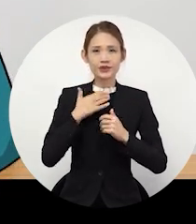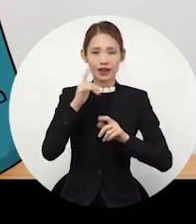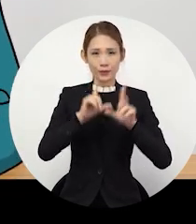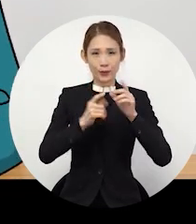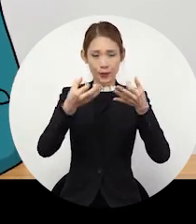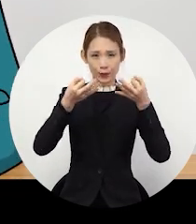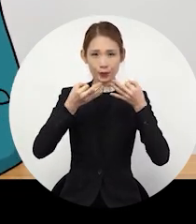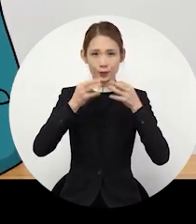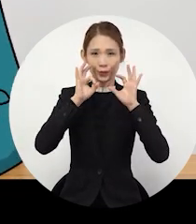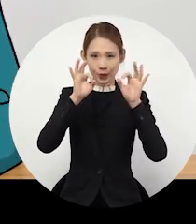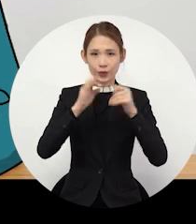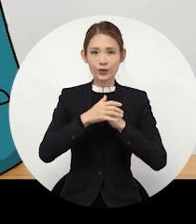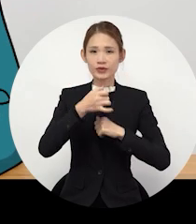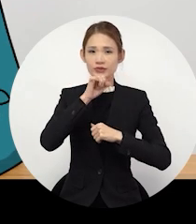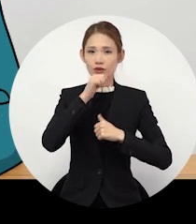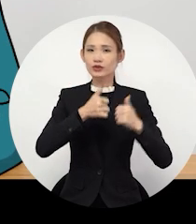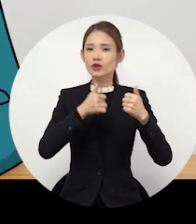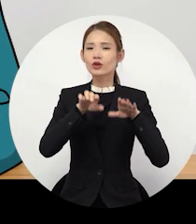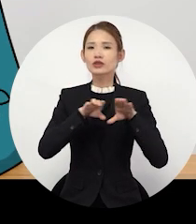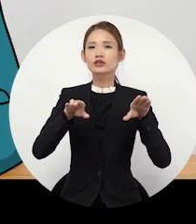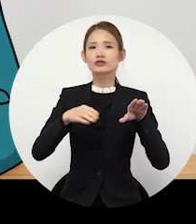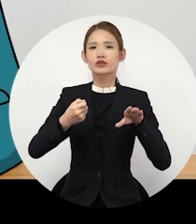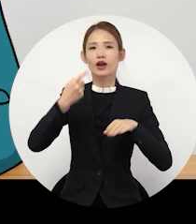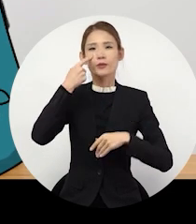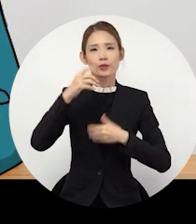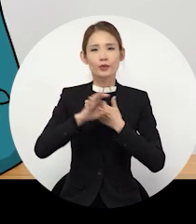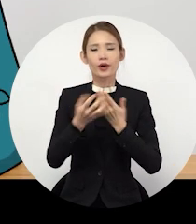제가 하는 거 보시고 성적, 채점 기준 이런 거